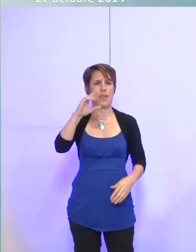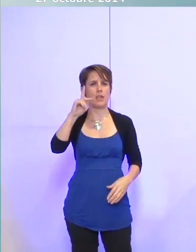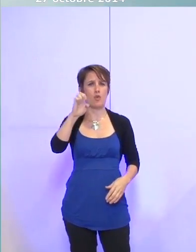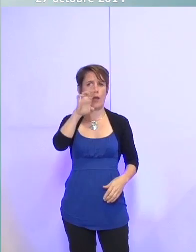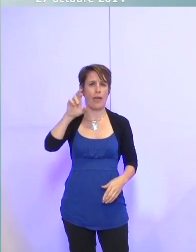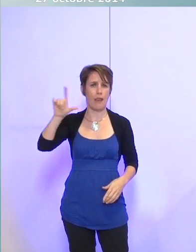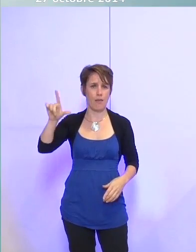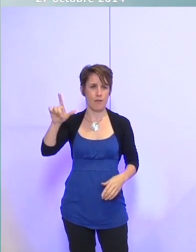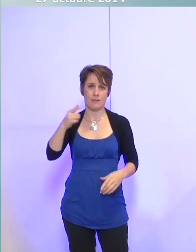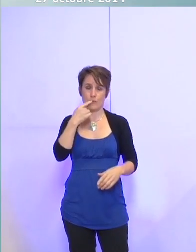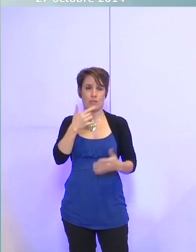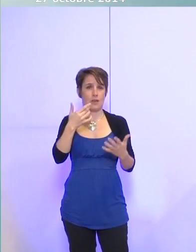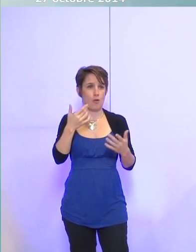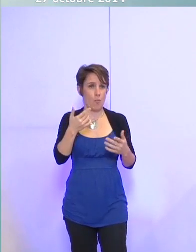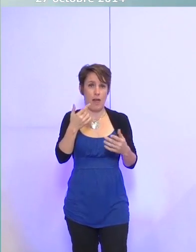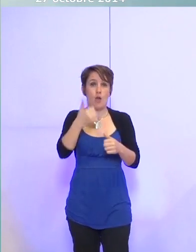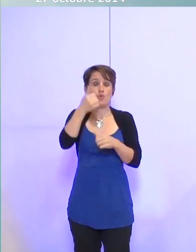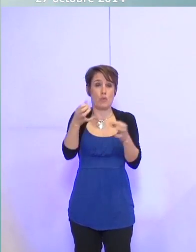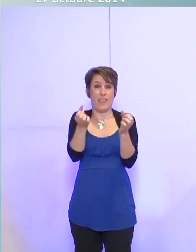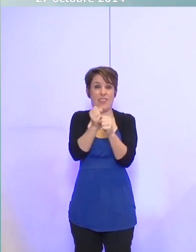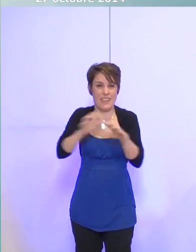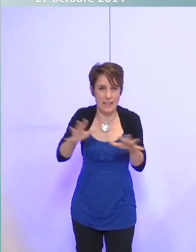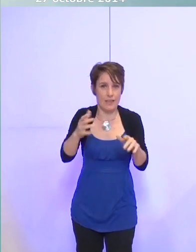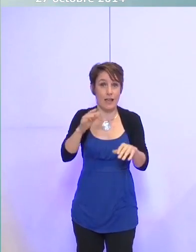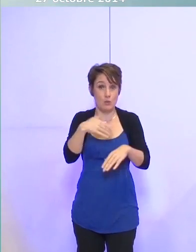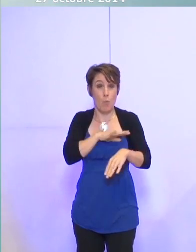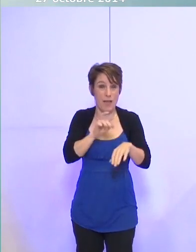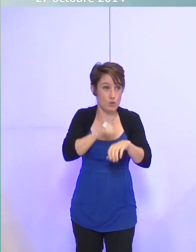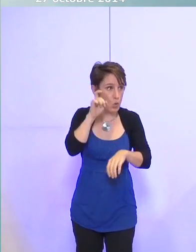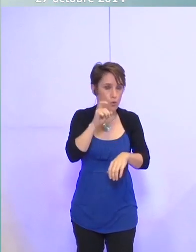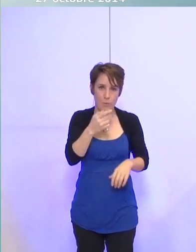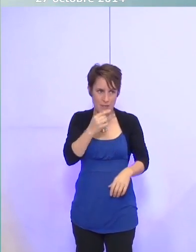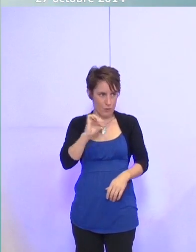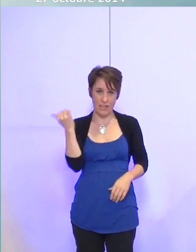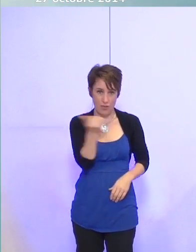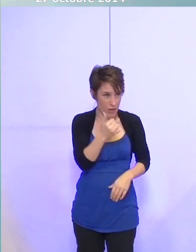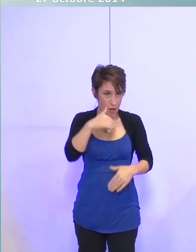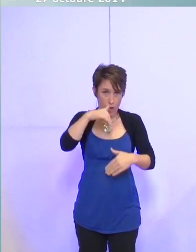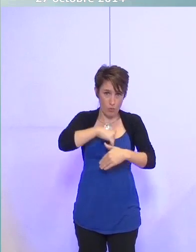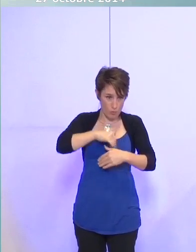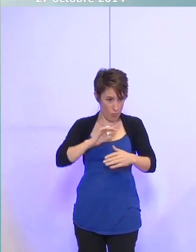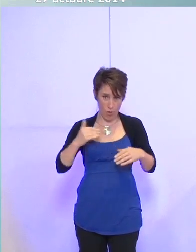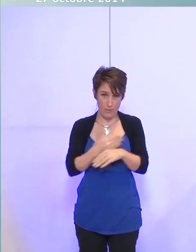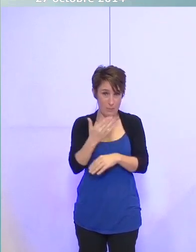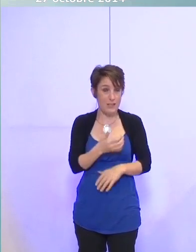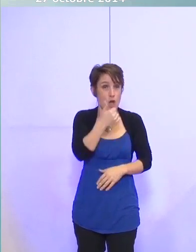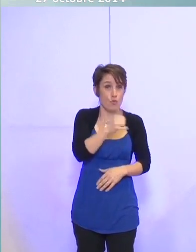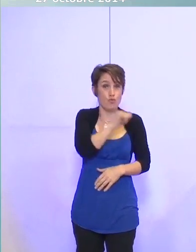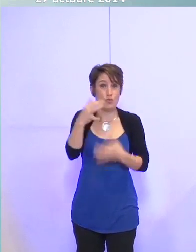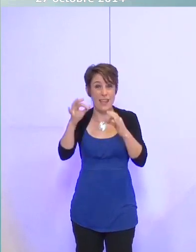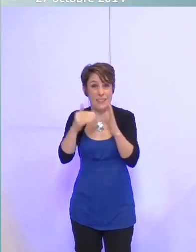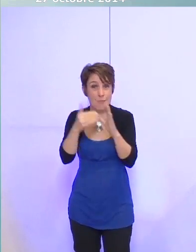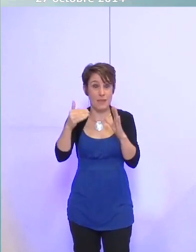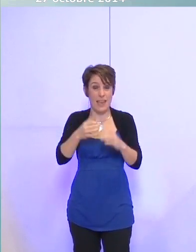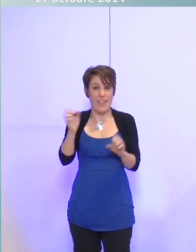Nous sommes tous des sources de désintégration. Entre 5000 et 10 000 Becquerel par seconde, c'est ce que nous dégageons comme